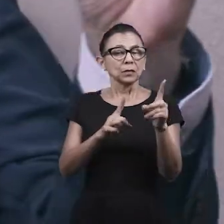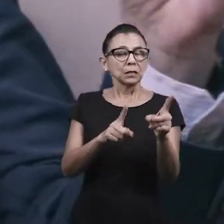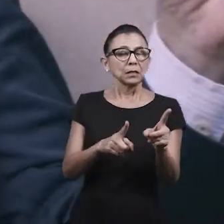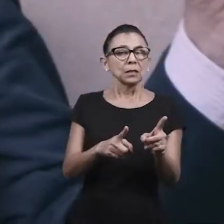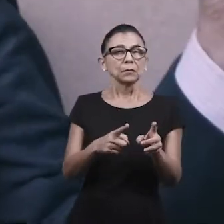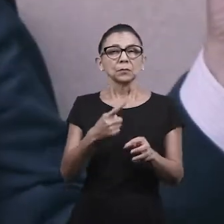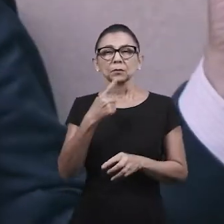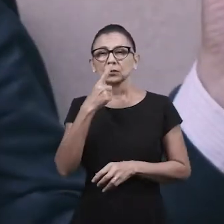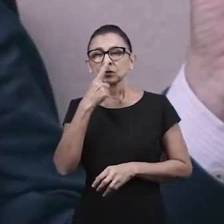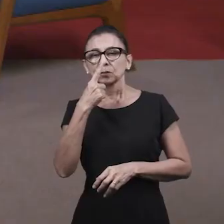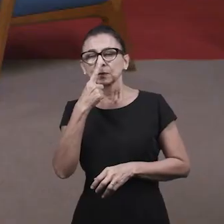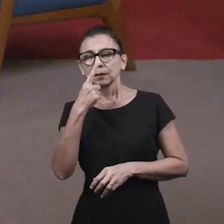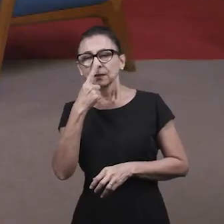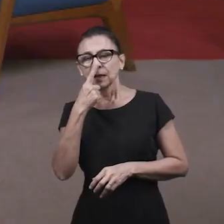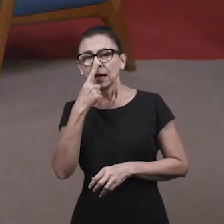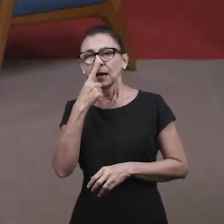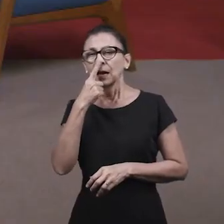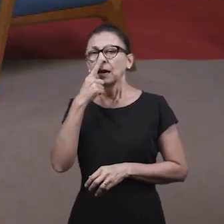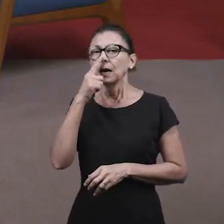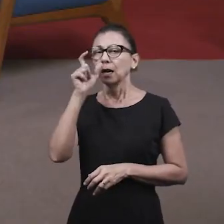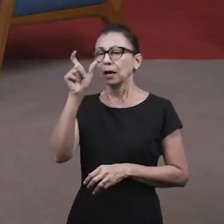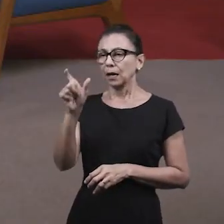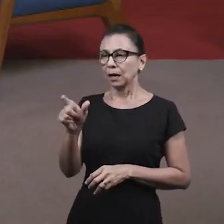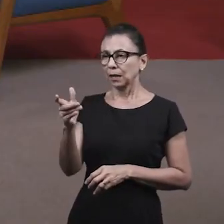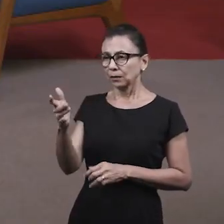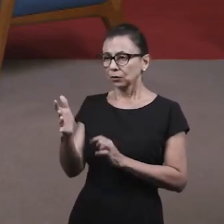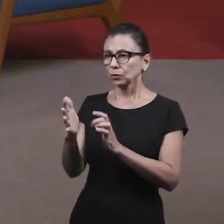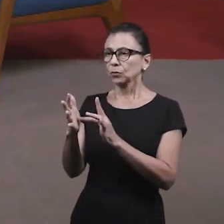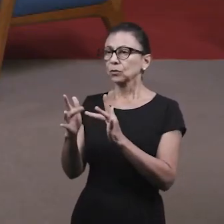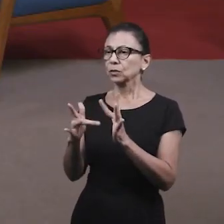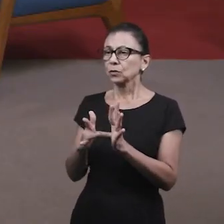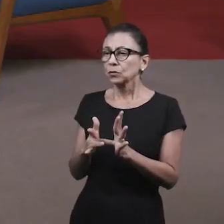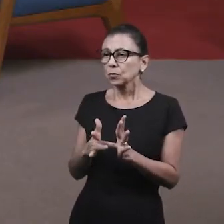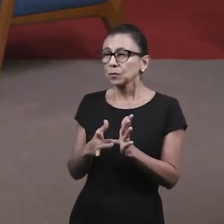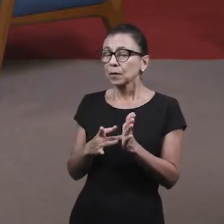tout. Mais eux, malgré